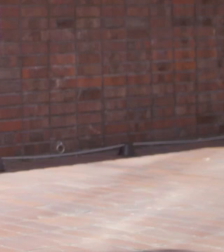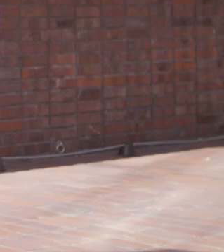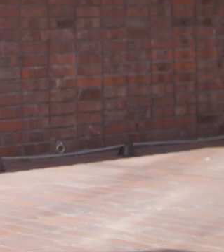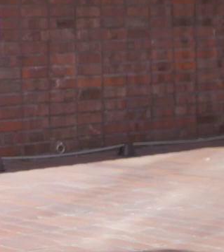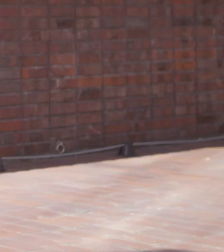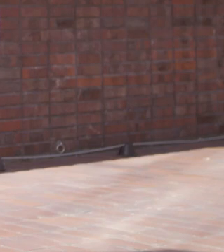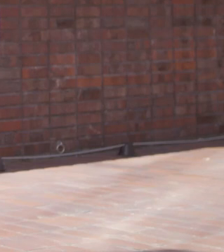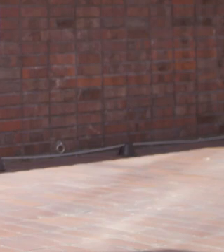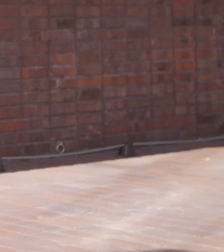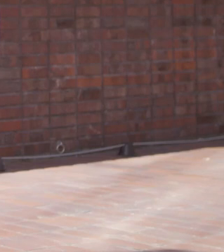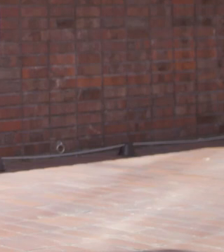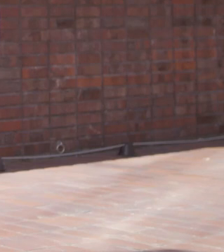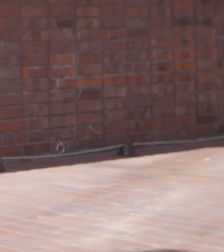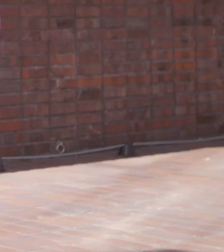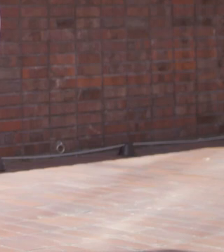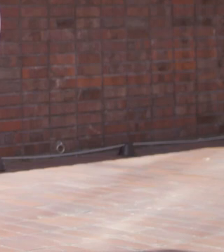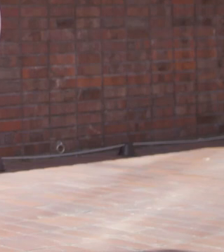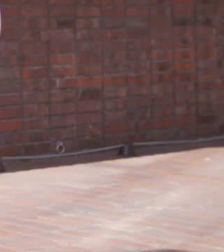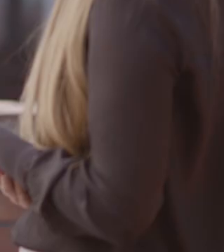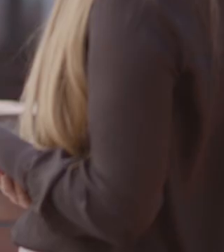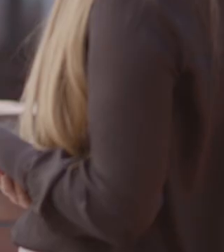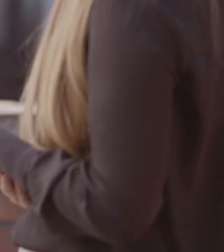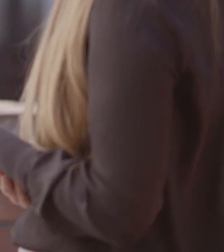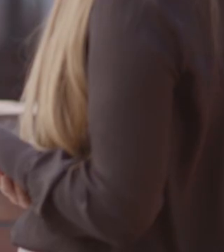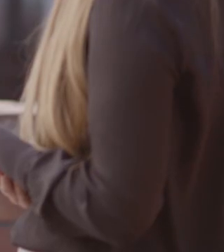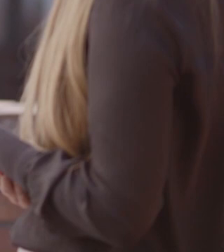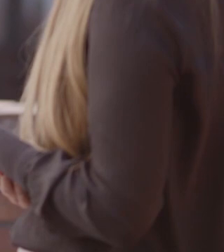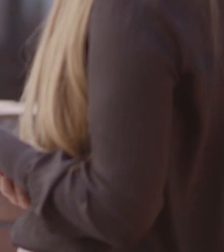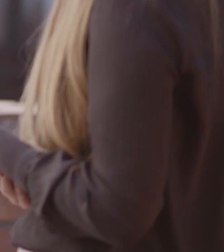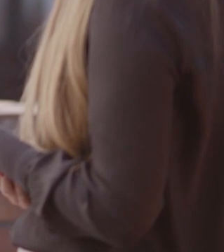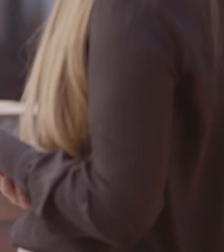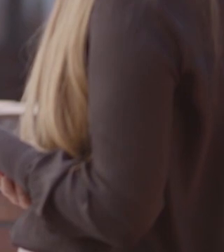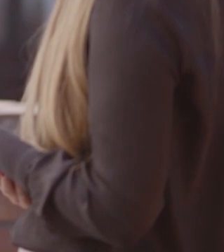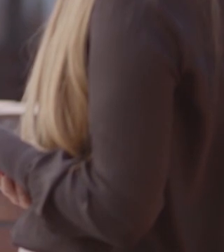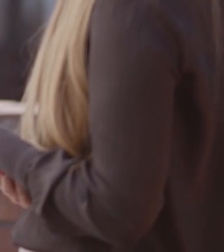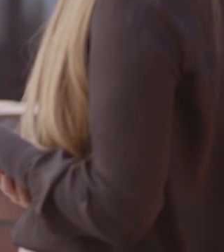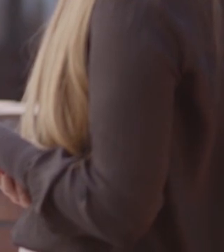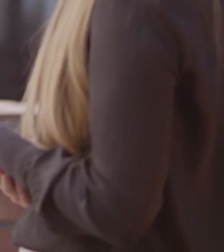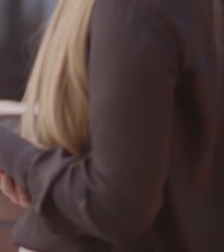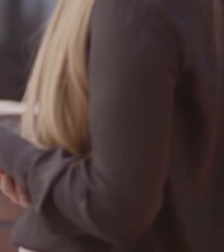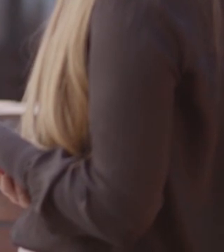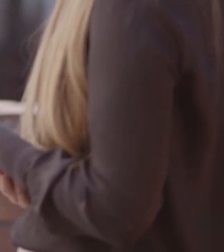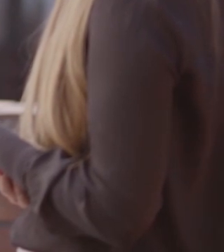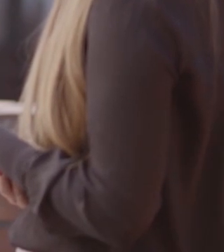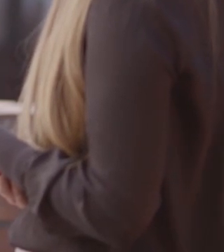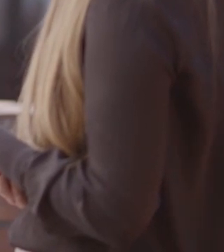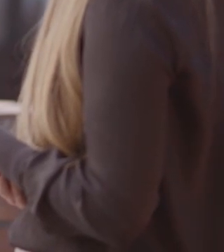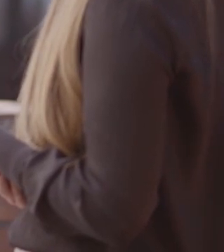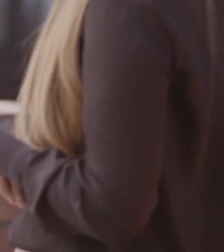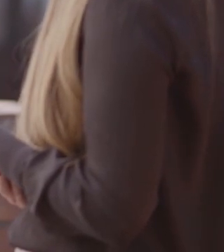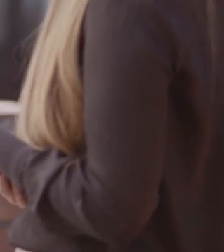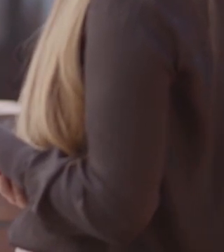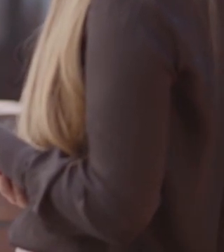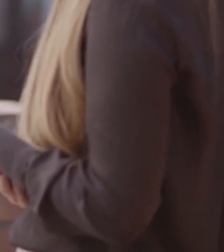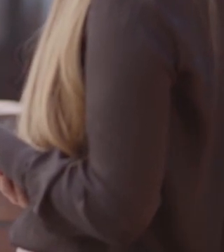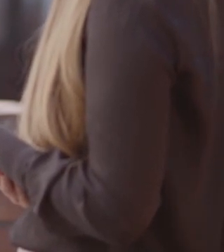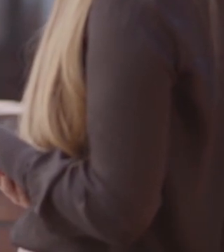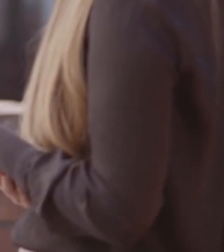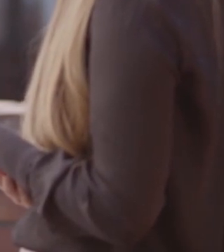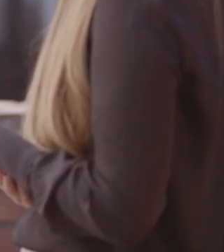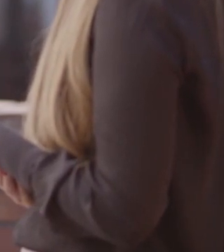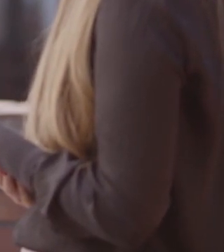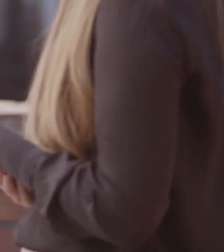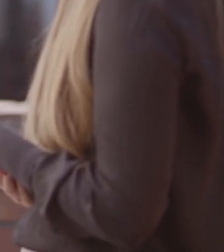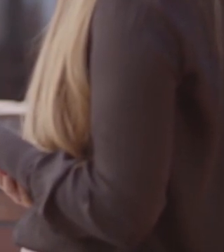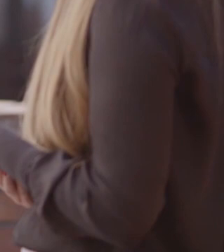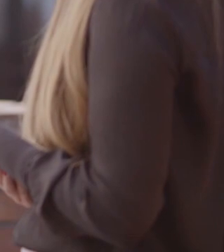akademiku, pamiętajmy, że kiedy już zostaniemy włączeni w poczet studentów, należy złożyć odpowiednie dokumenty oraz wniosek w swoim dziekanacie. I